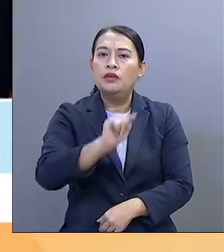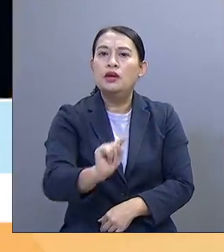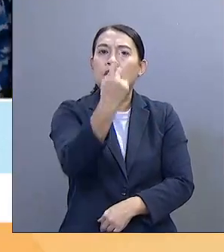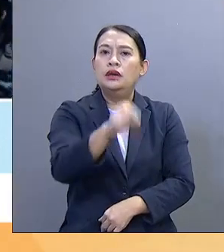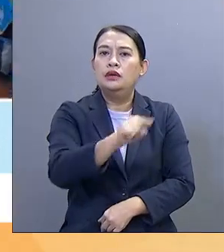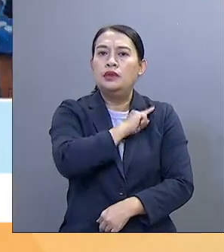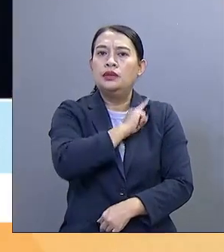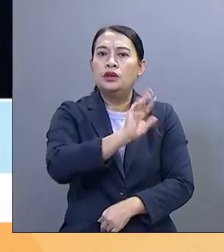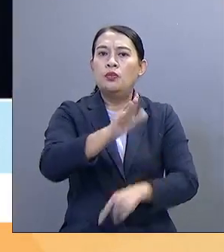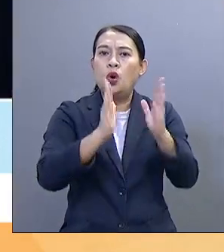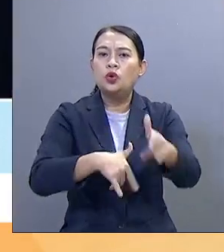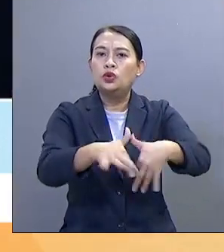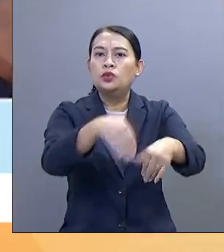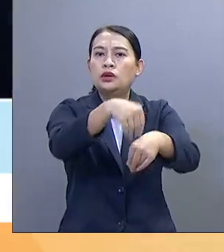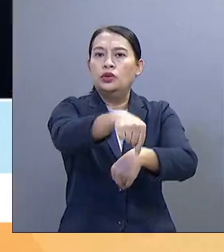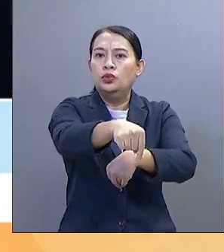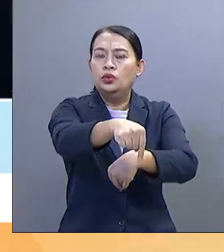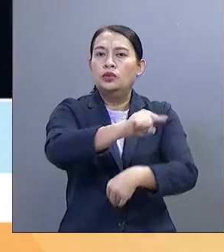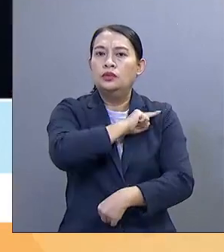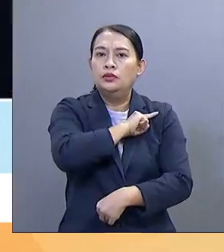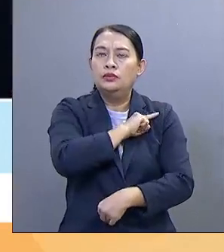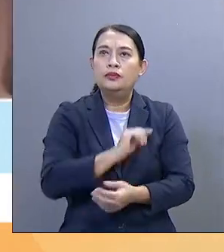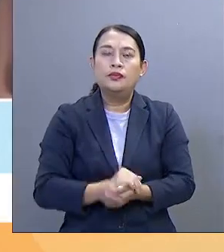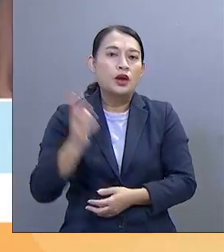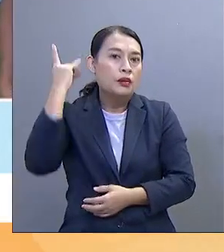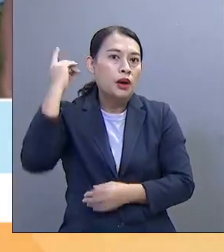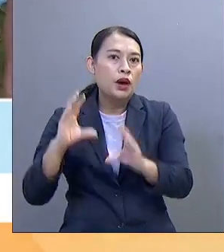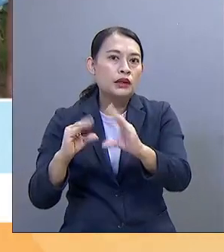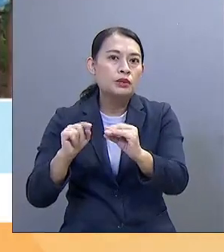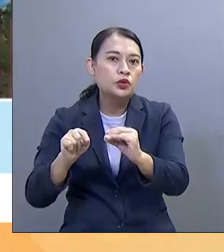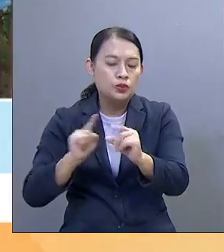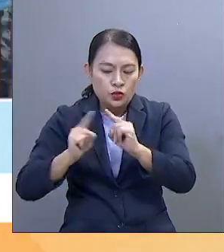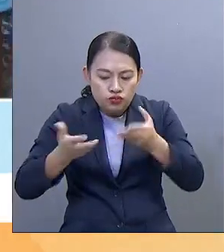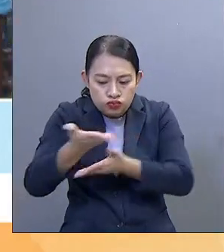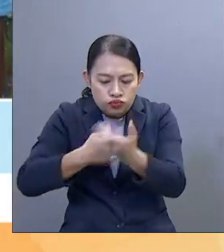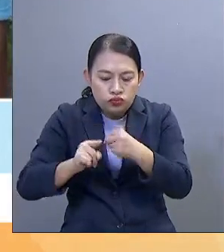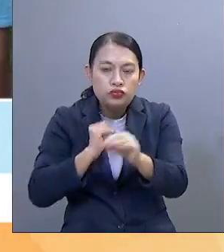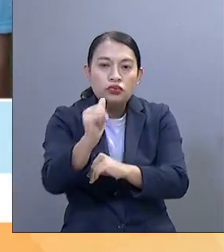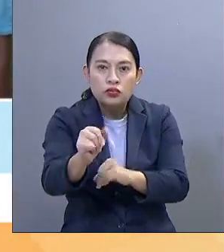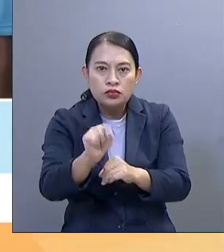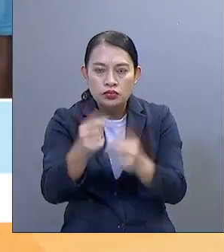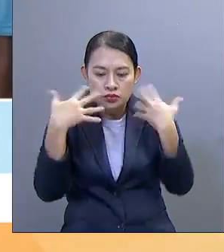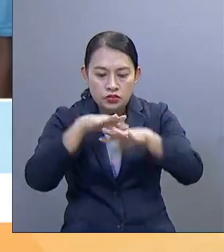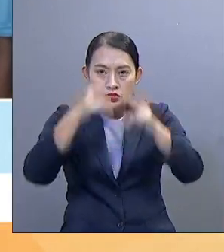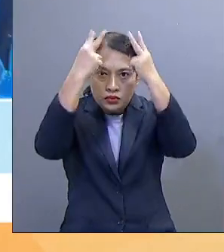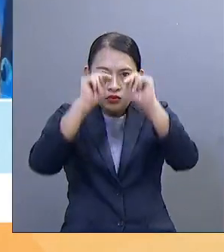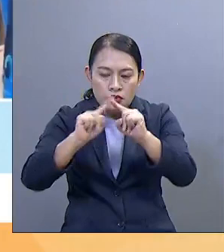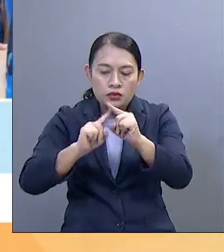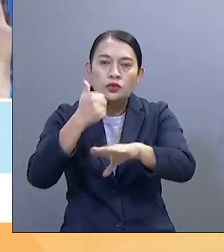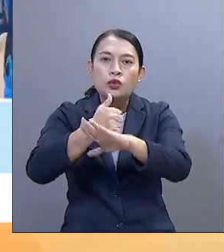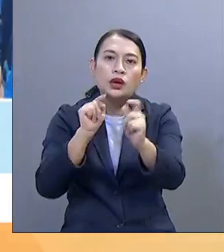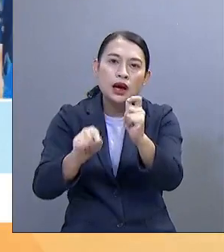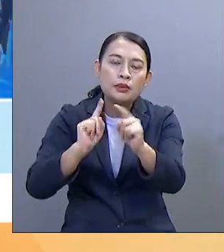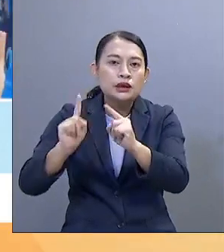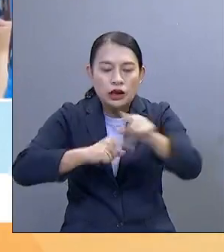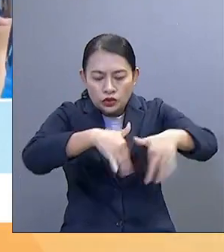ามรัผดจอบของคนทอยู่ใเพื่ที่เลยค่ะวันที่เราประชุมกันนะครที่ที่ลเพื่อนที่ไปร่วมกักท่านใยงกัท่านแมเพลต้อง